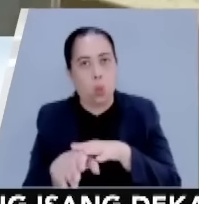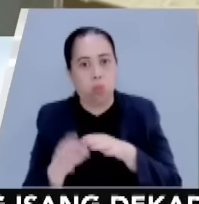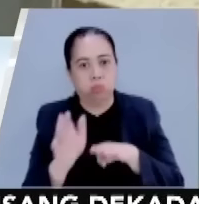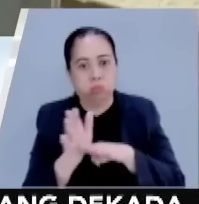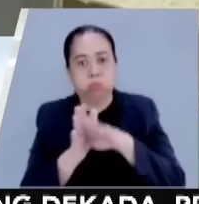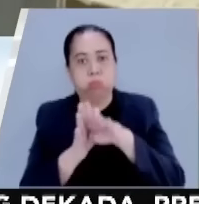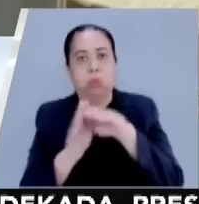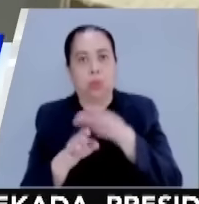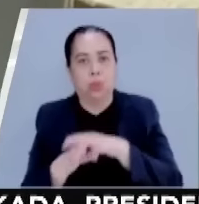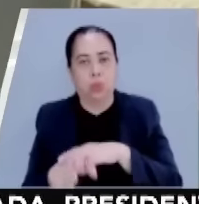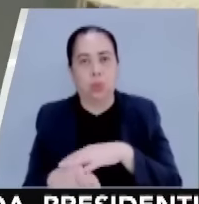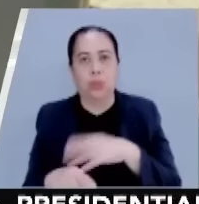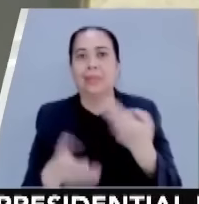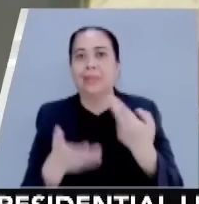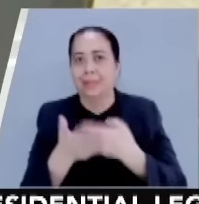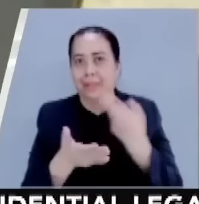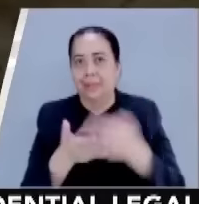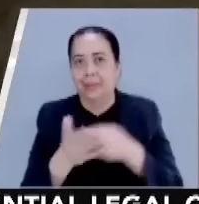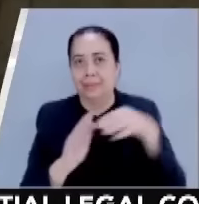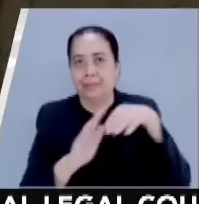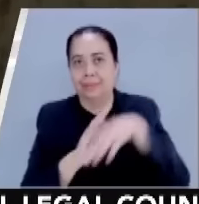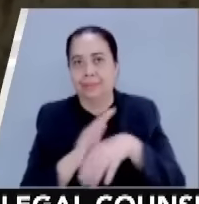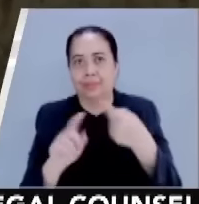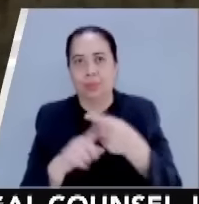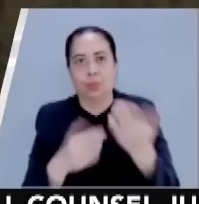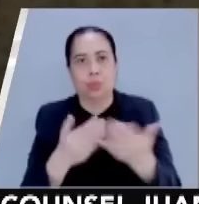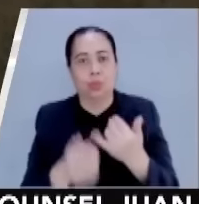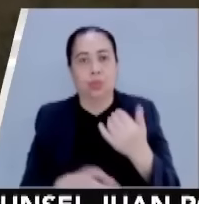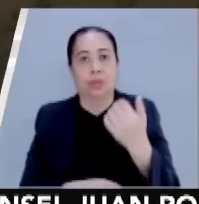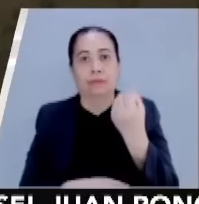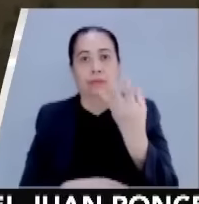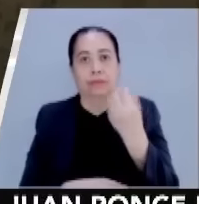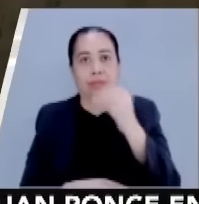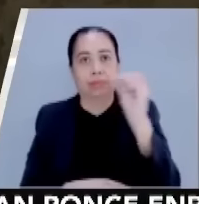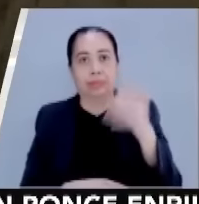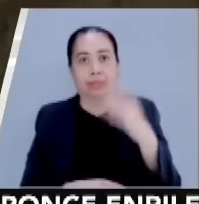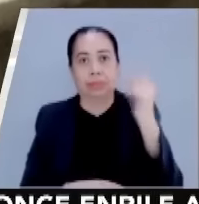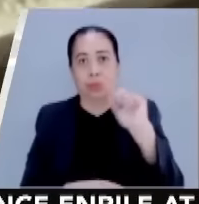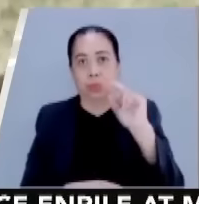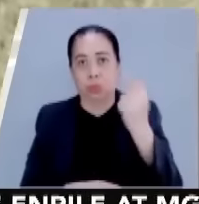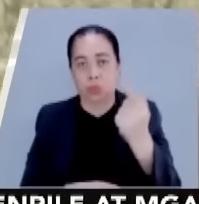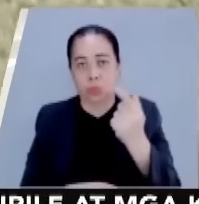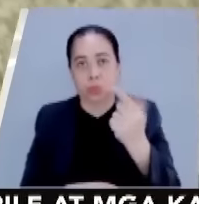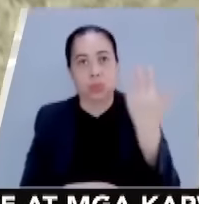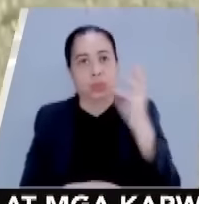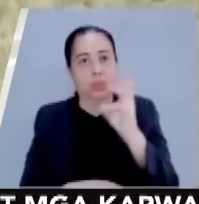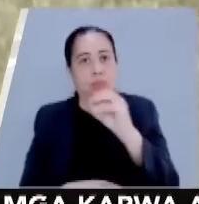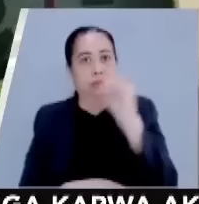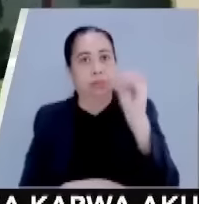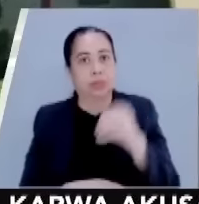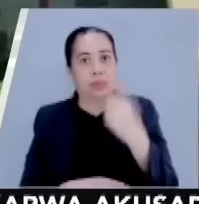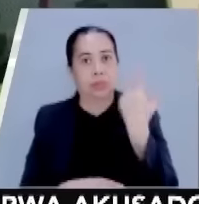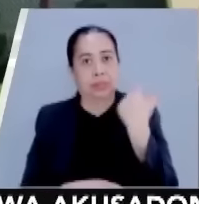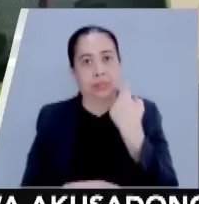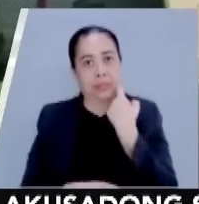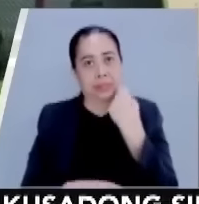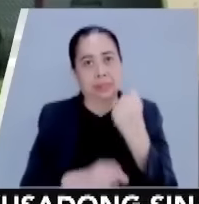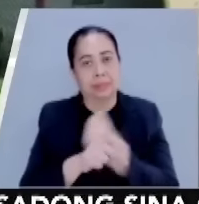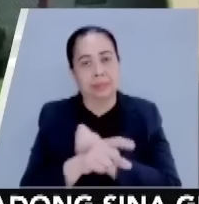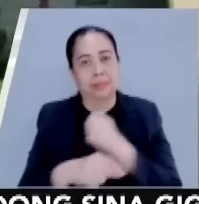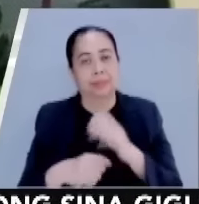rice inflation bumaba raw mula sa halos 15% noong Agosto sa halos 6% lang nitong Setyembre. Sa datos